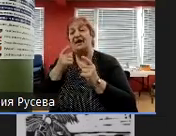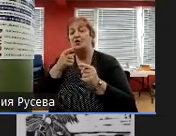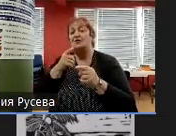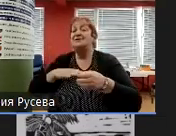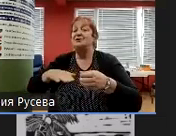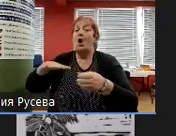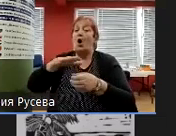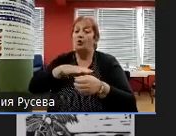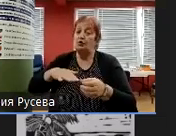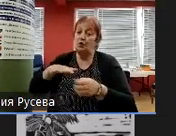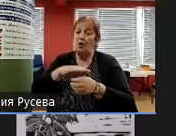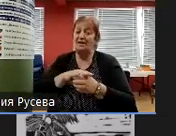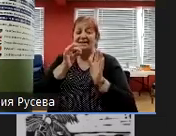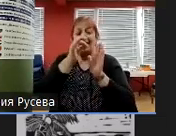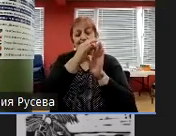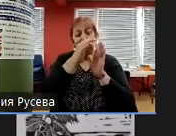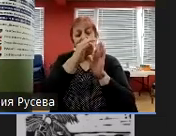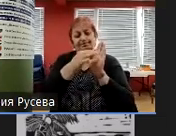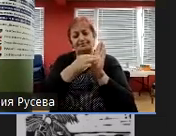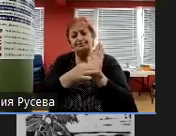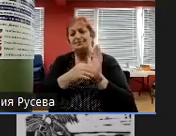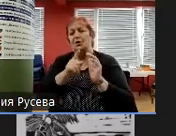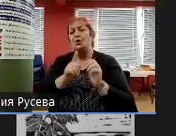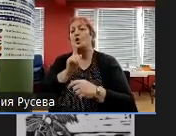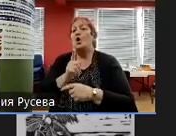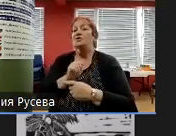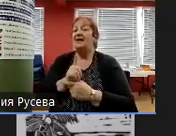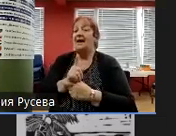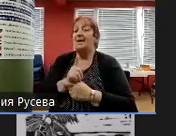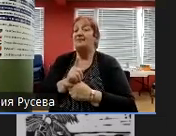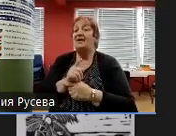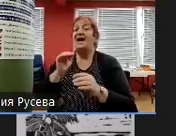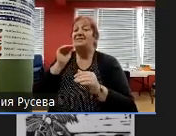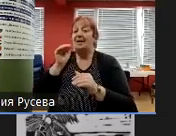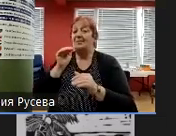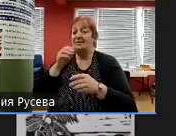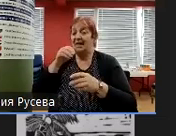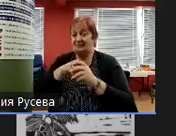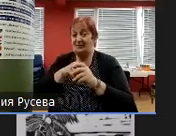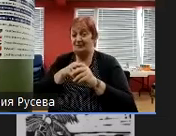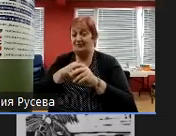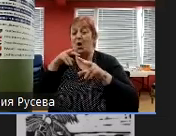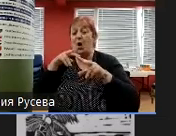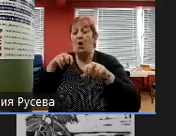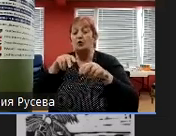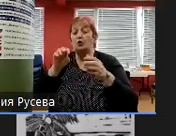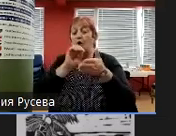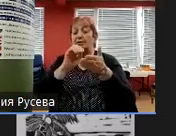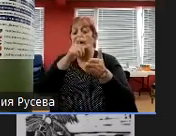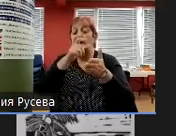основните точки, които трябва да бъдат в контролния списък